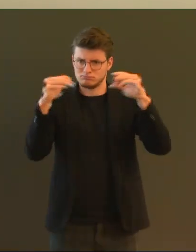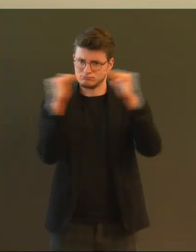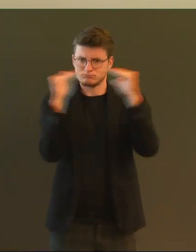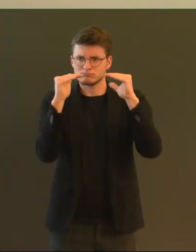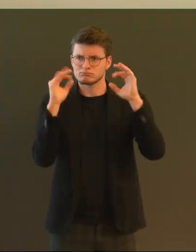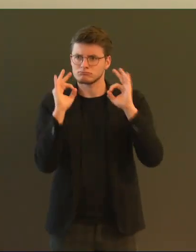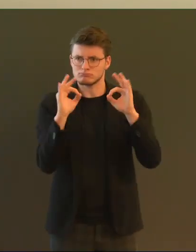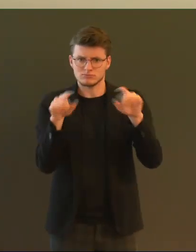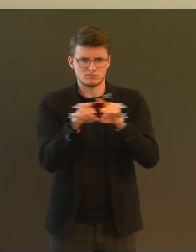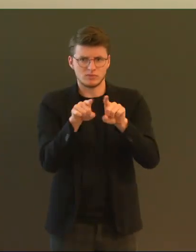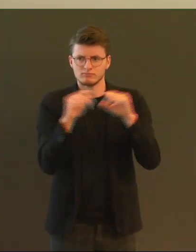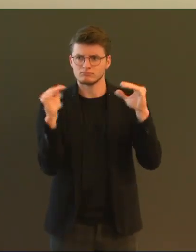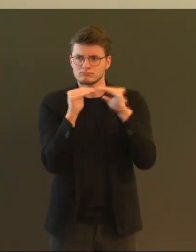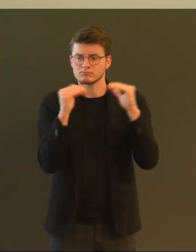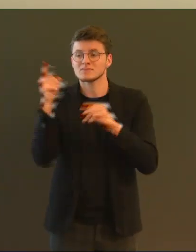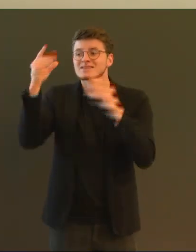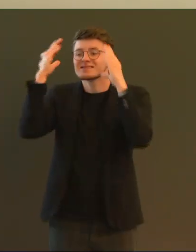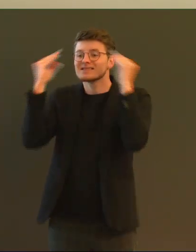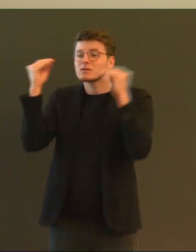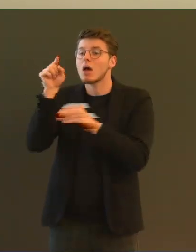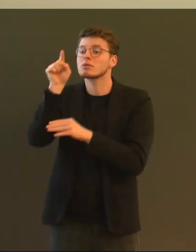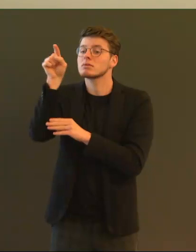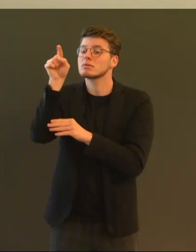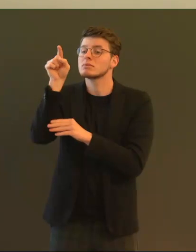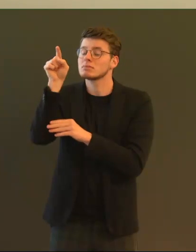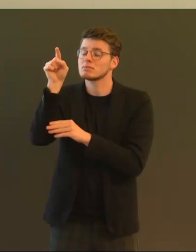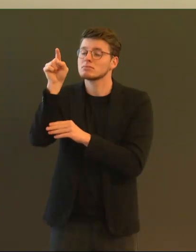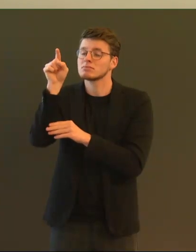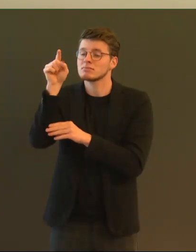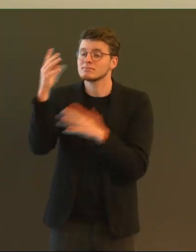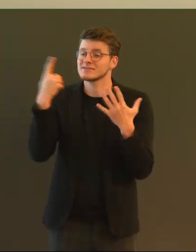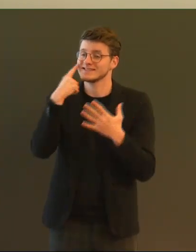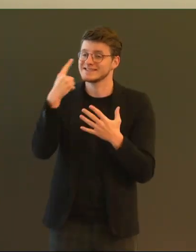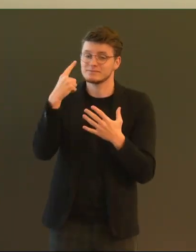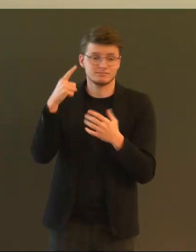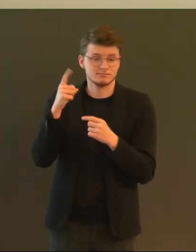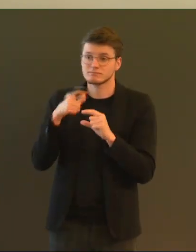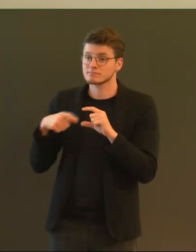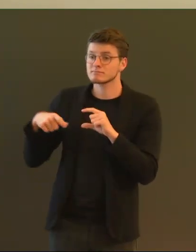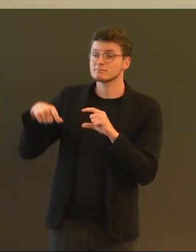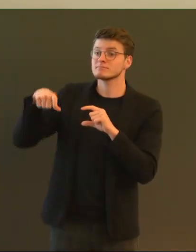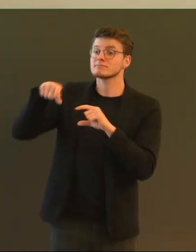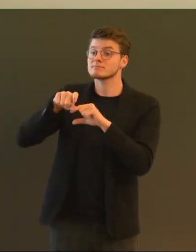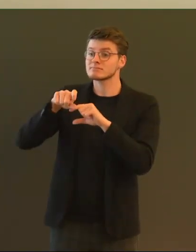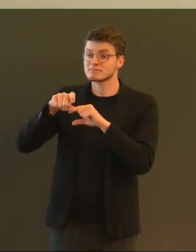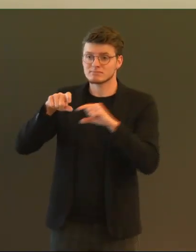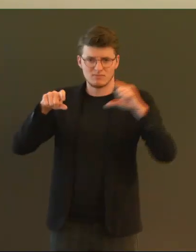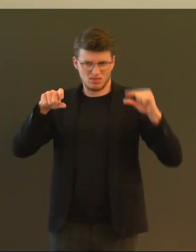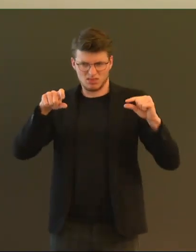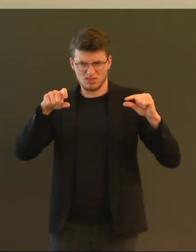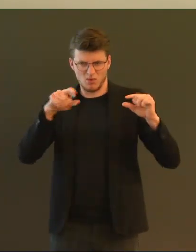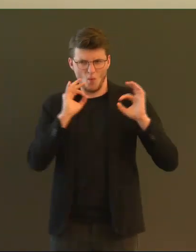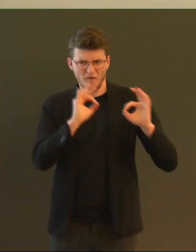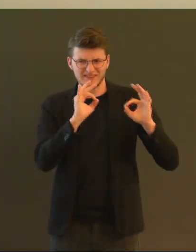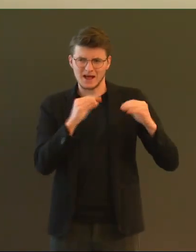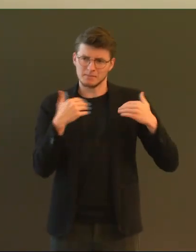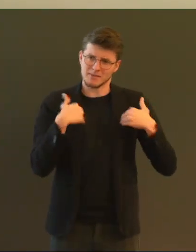bijvoorbeeld dat in Nederland de oversterfte bijna 2 keer zo hoog is als het aantal officieel